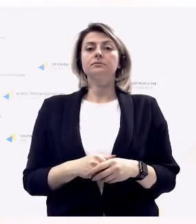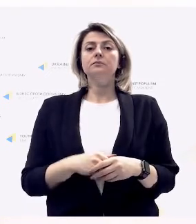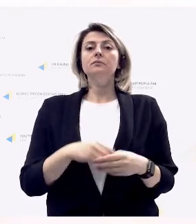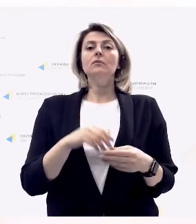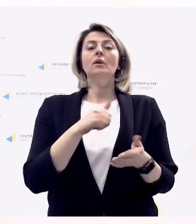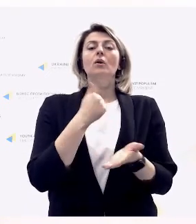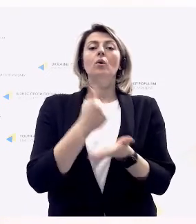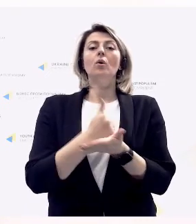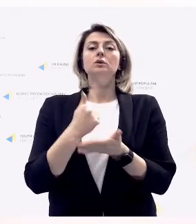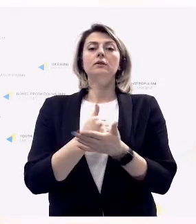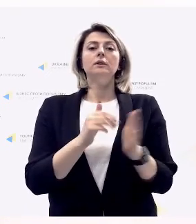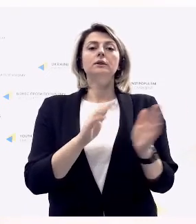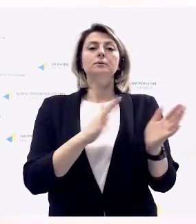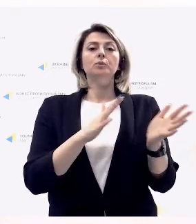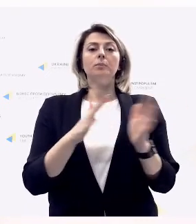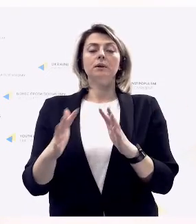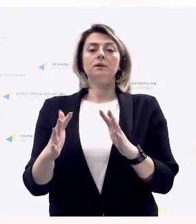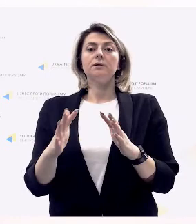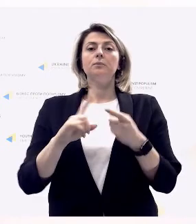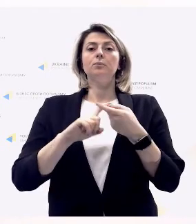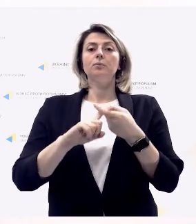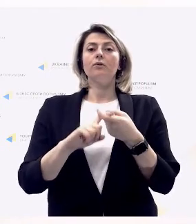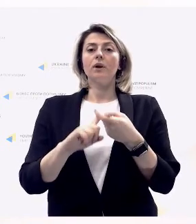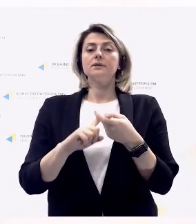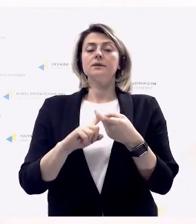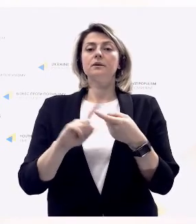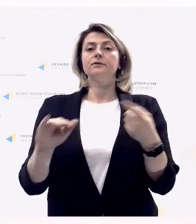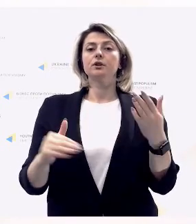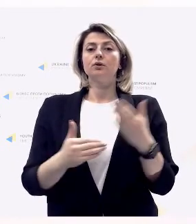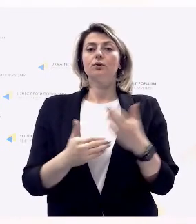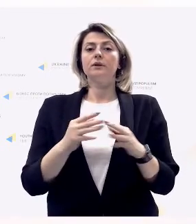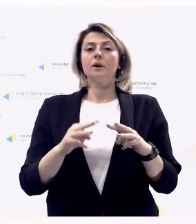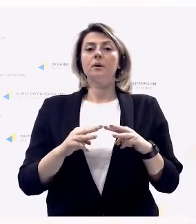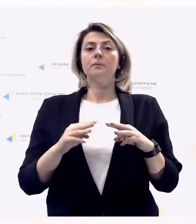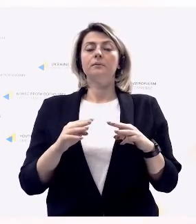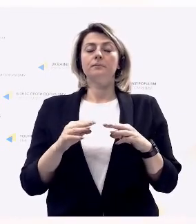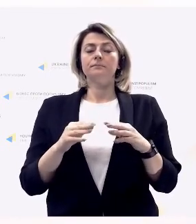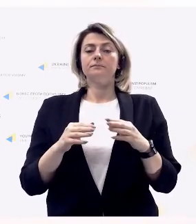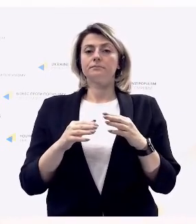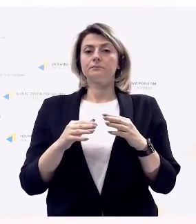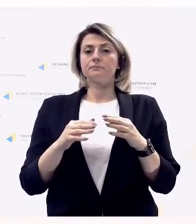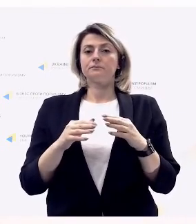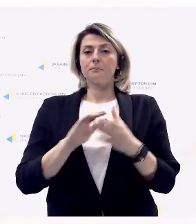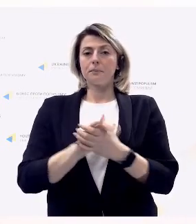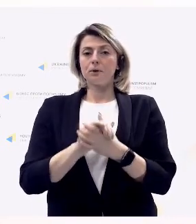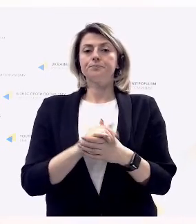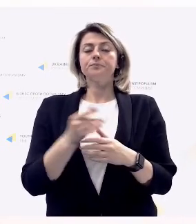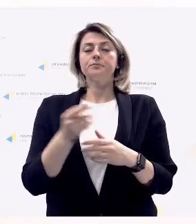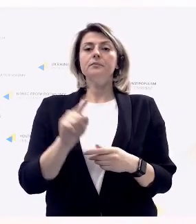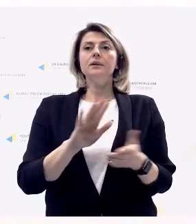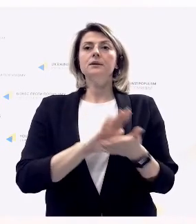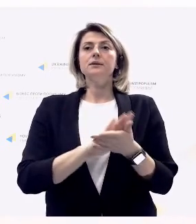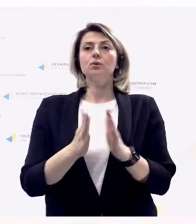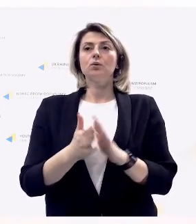основні моменти пов'язані з відновленням миру та ситуації.